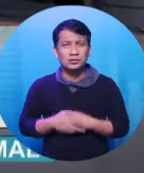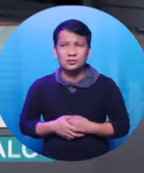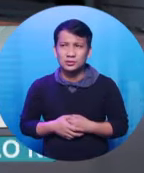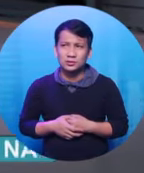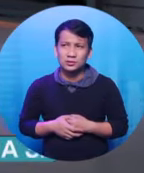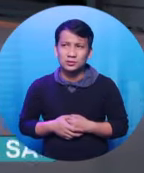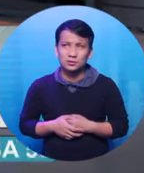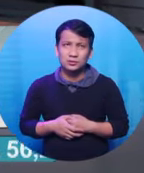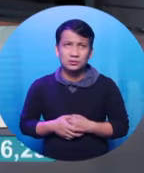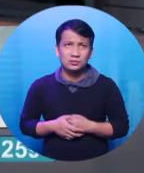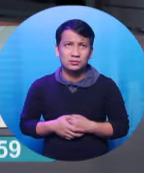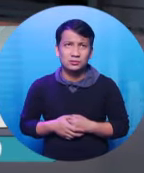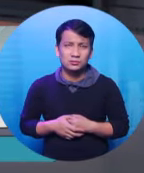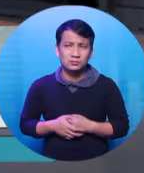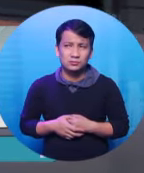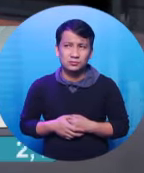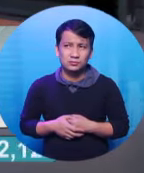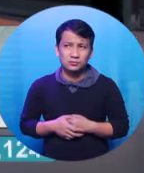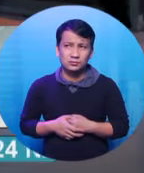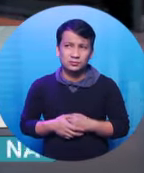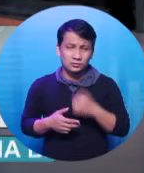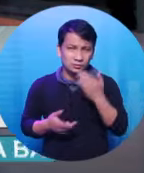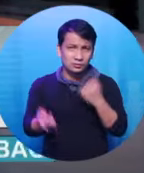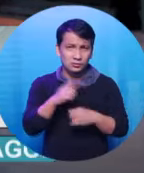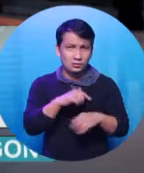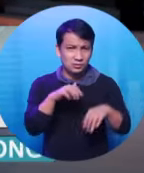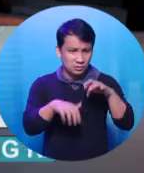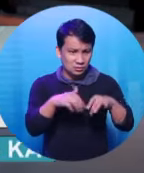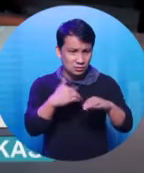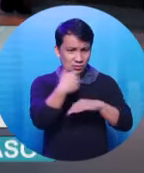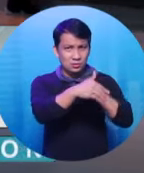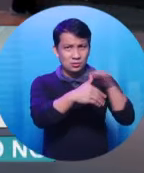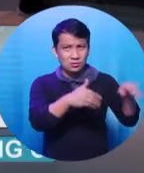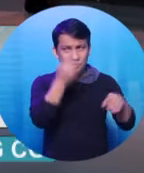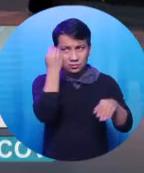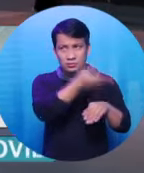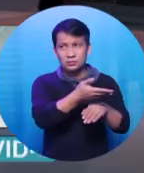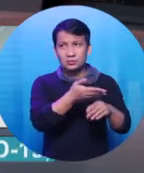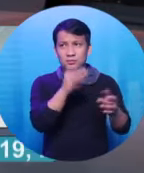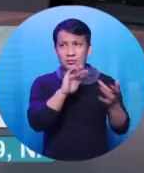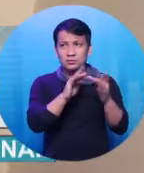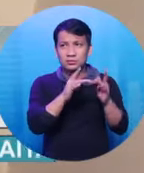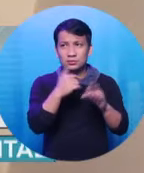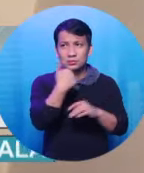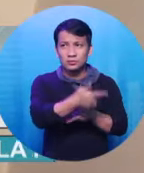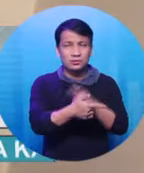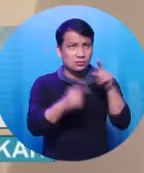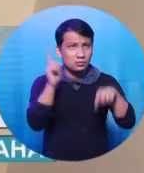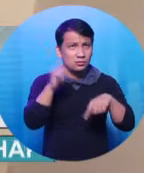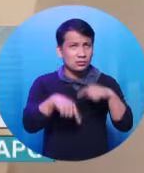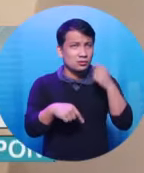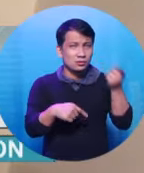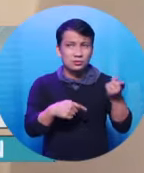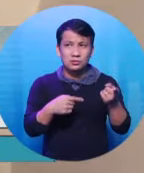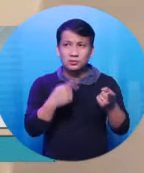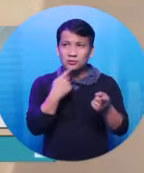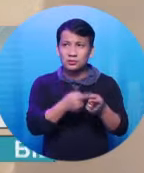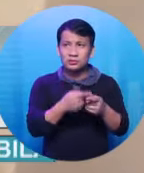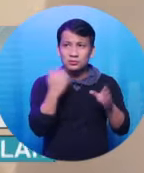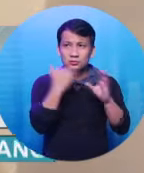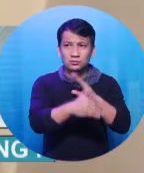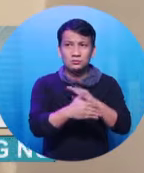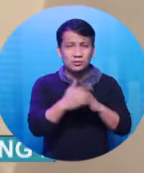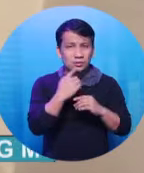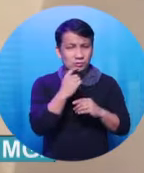po may ano po, may nagchat-chat sa kanya, may nagsusulsul po. Pag hindi tumugma po yung sinasabi